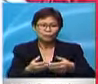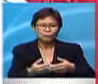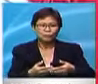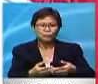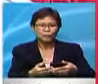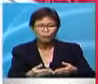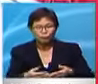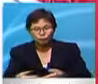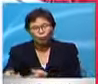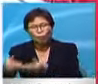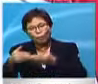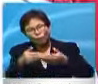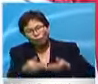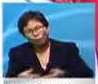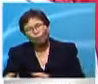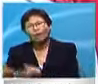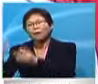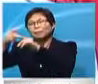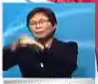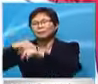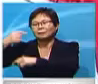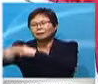kesinambungan kepada